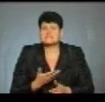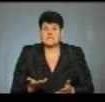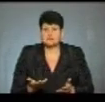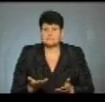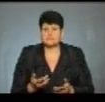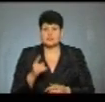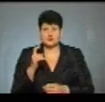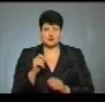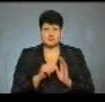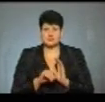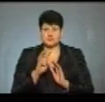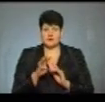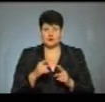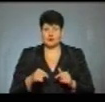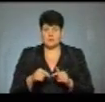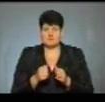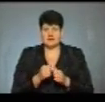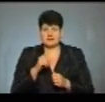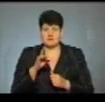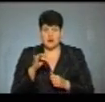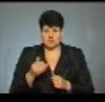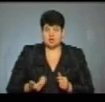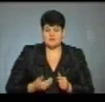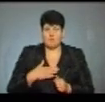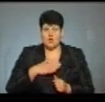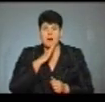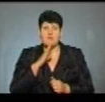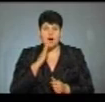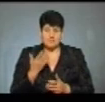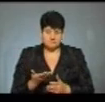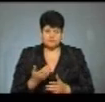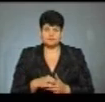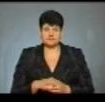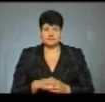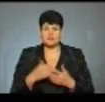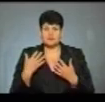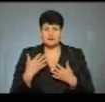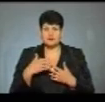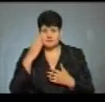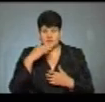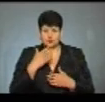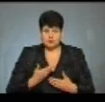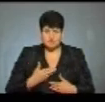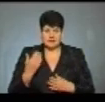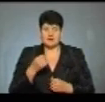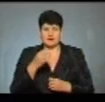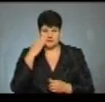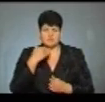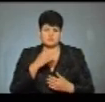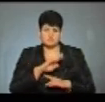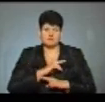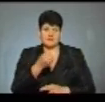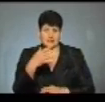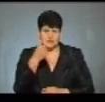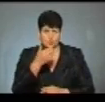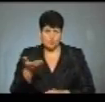на 164-му окрузі біля Збаража живе моя мама. Вже вони з батьком жили, батько помер, 15 років.